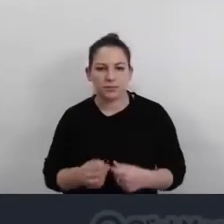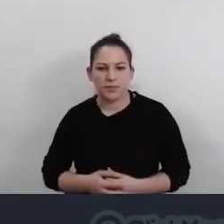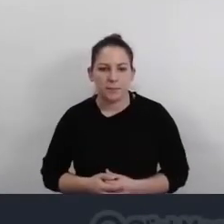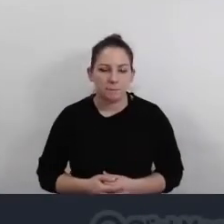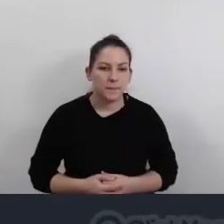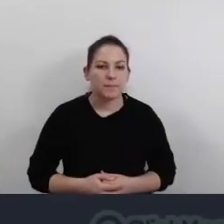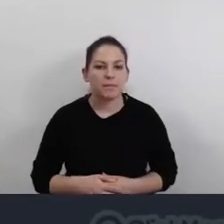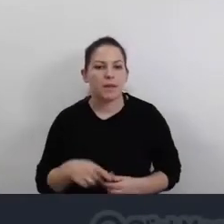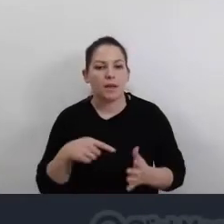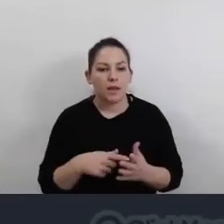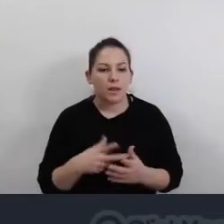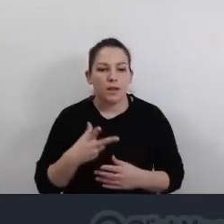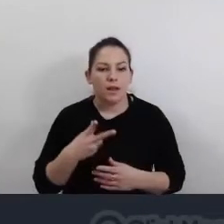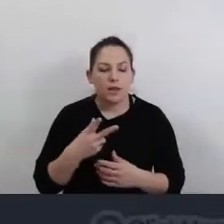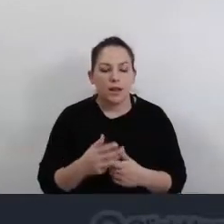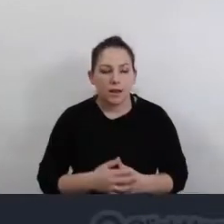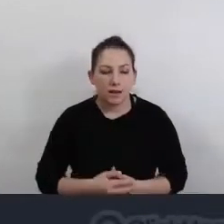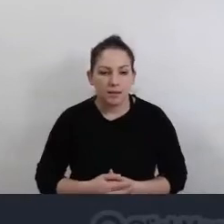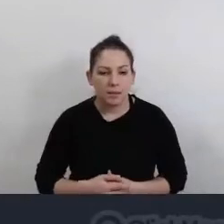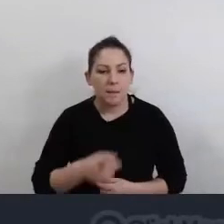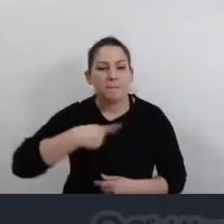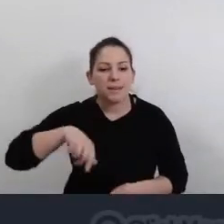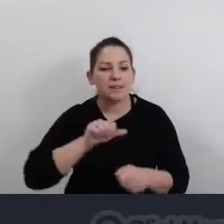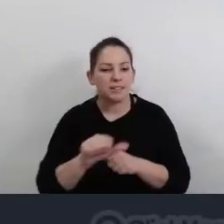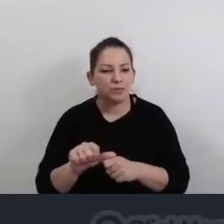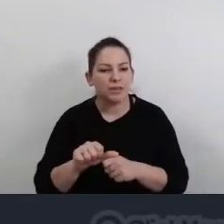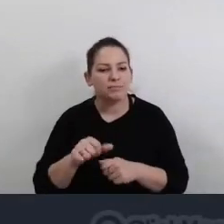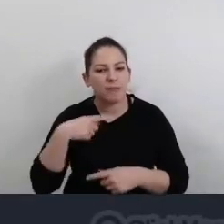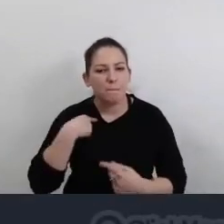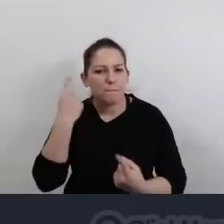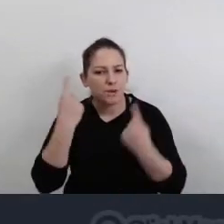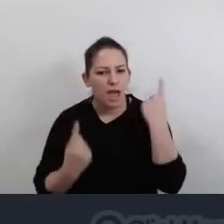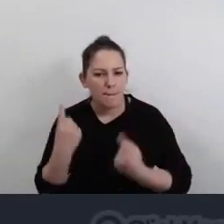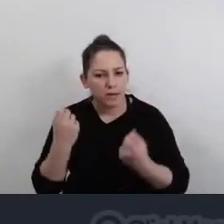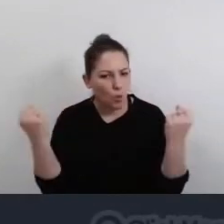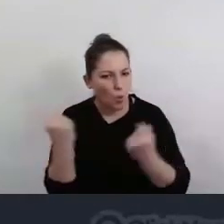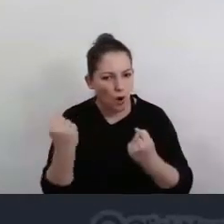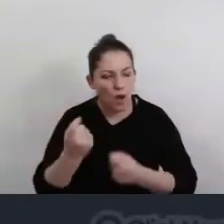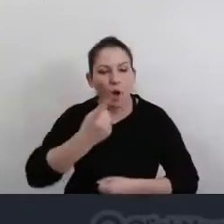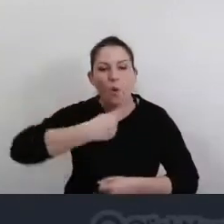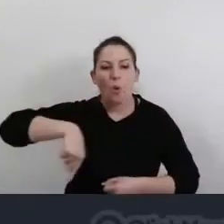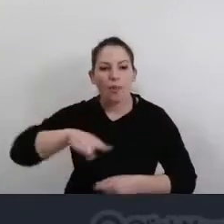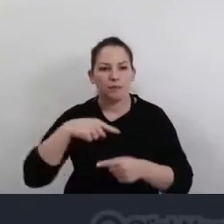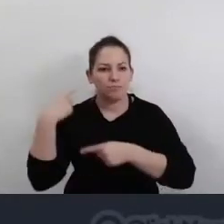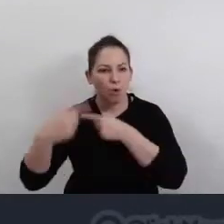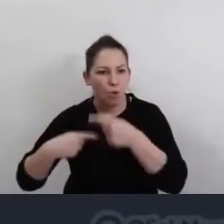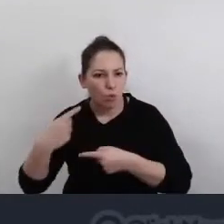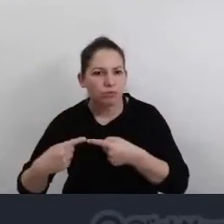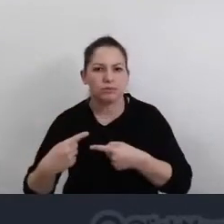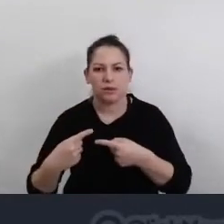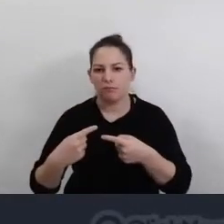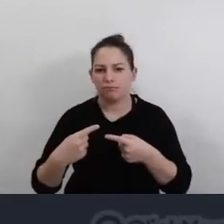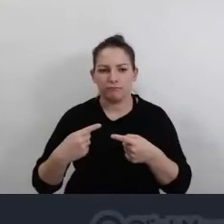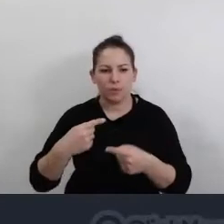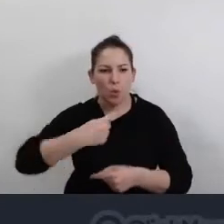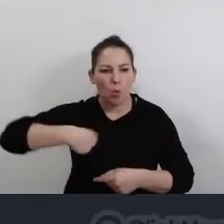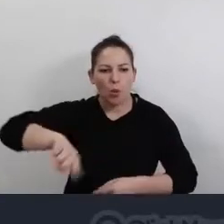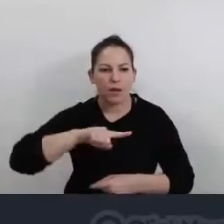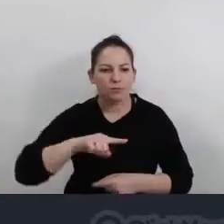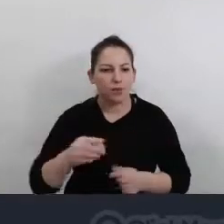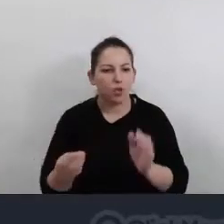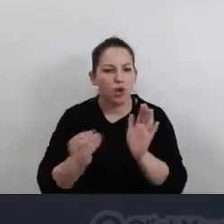nie zrobimy uzdrowiska w Ostrowcu, ale my jesteśmy zapleczem przemysłowym. U nas jest ta produkcja, u nas jest ten